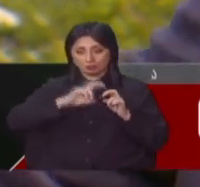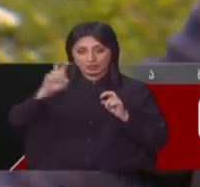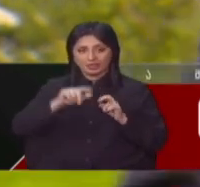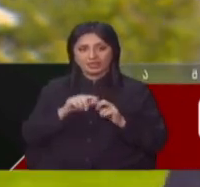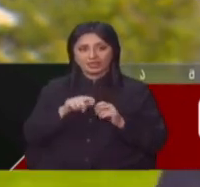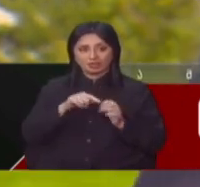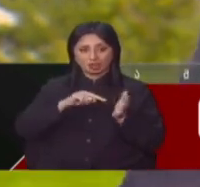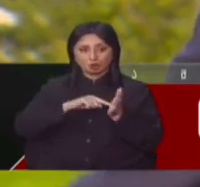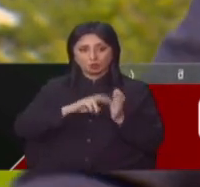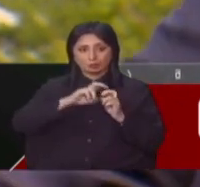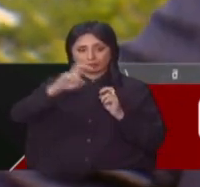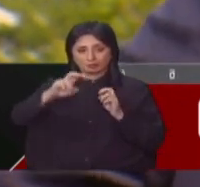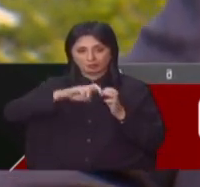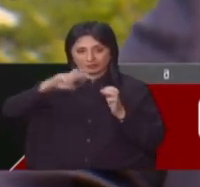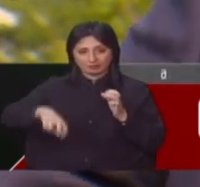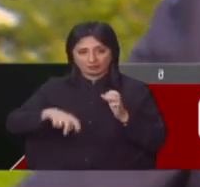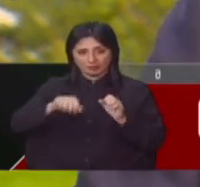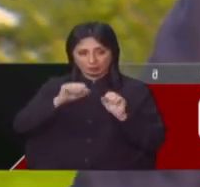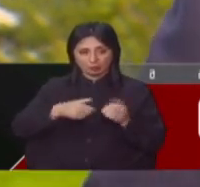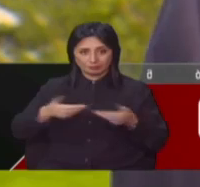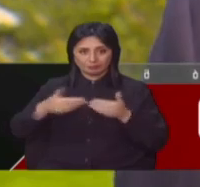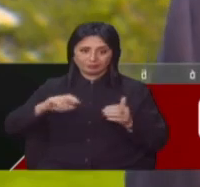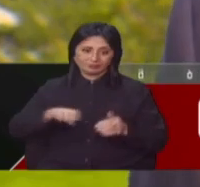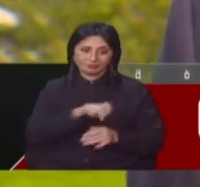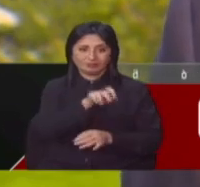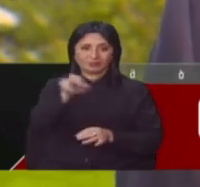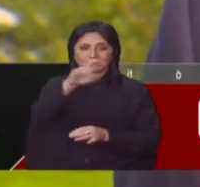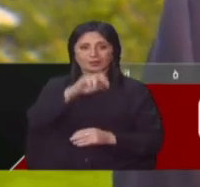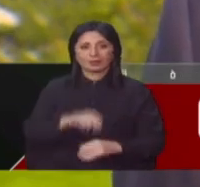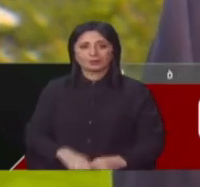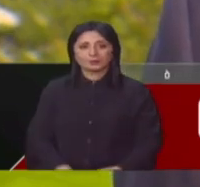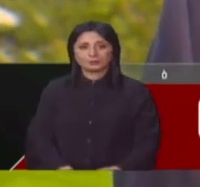თაბორს. შუალედურ სადგურზე შესაძლებელია ჩამოვძანდეთ და ჩახვიდეთ ბოტანიკურ ბაღში.